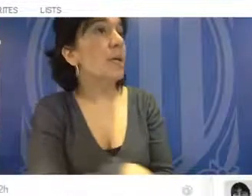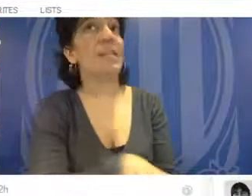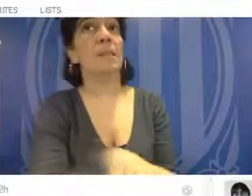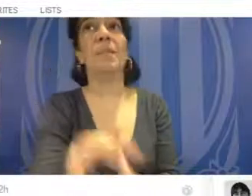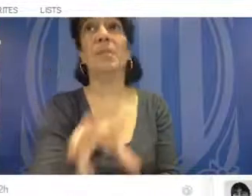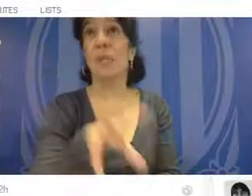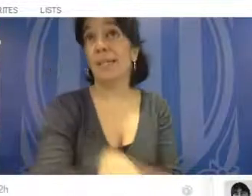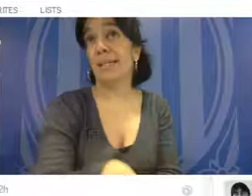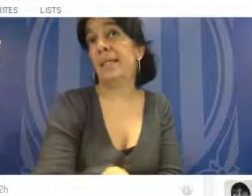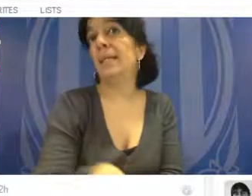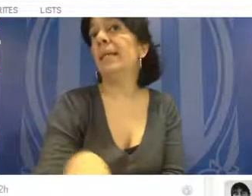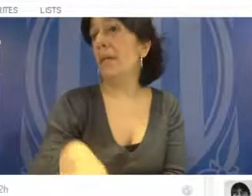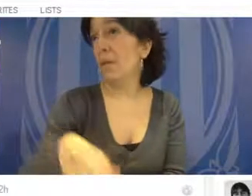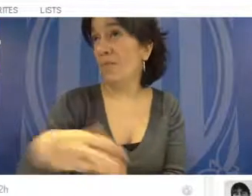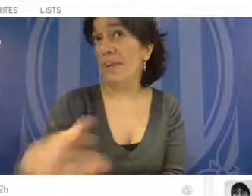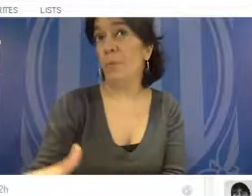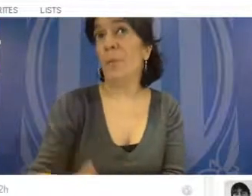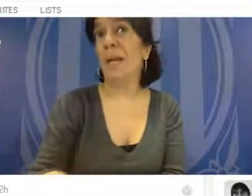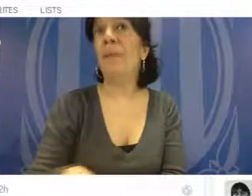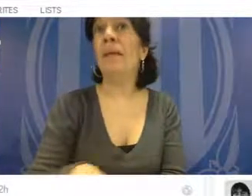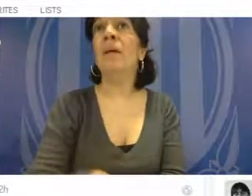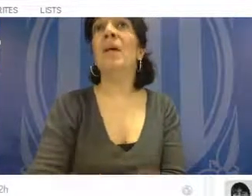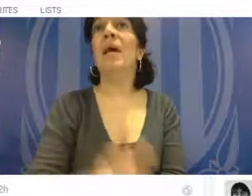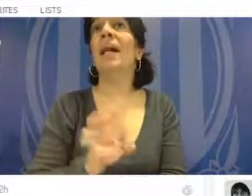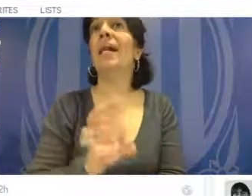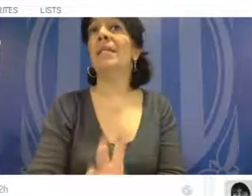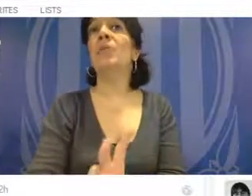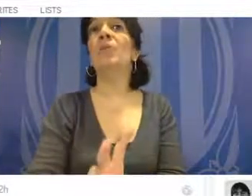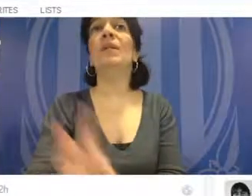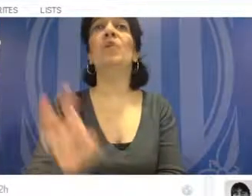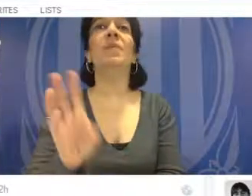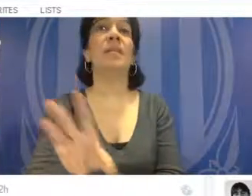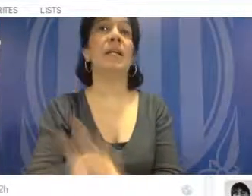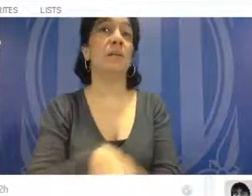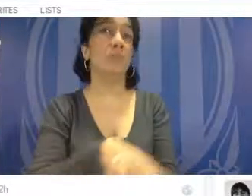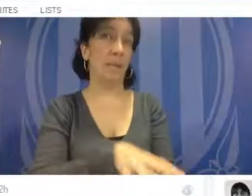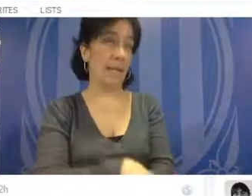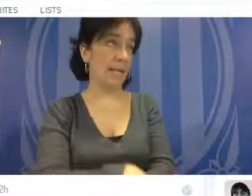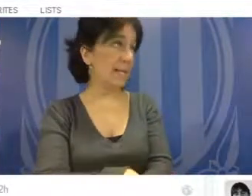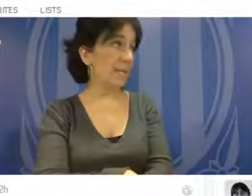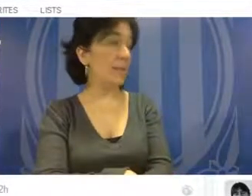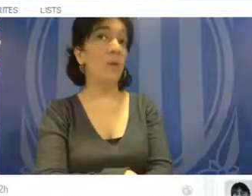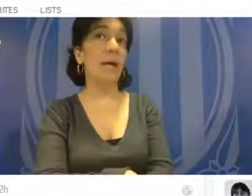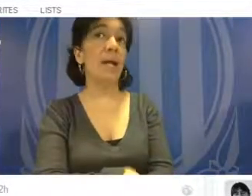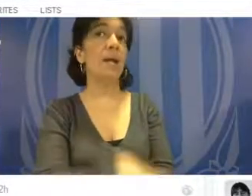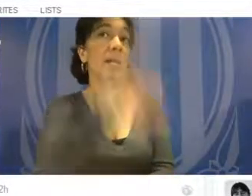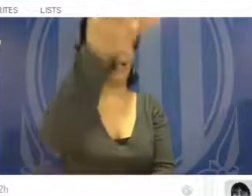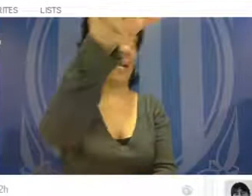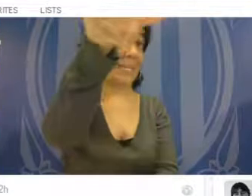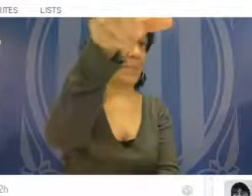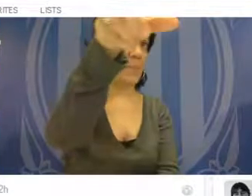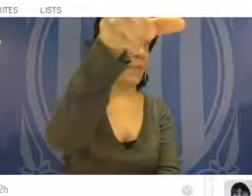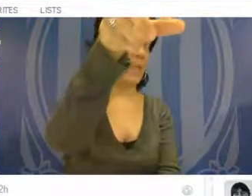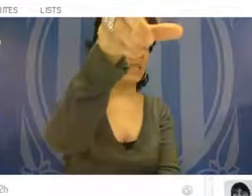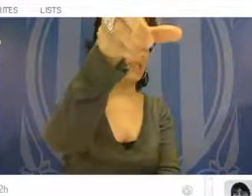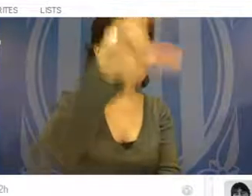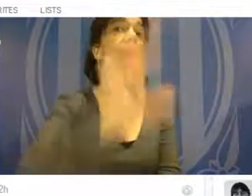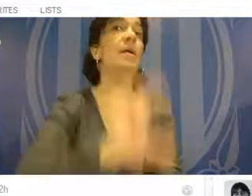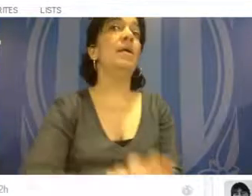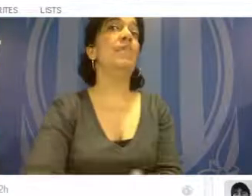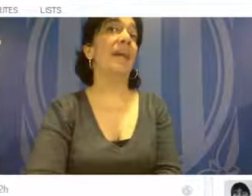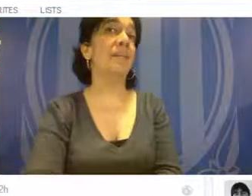Facebook, excepte Sud-est Asiàtic, que ho farà properament. En el cas del Twitter només tenim aquí a nivell local, Cat